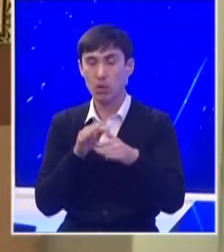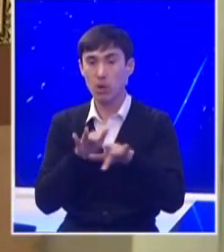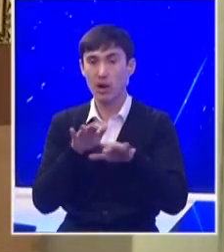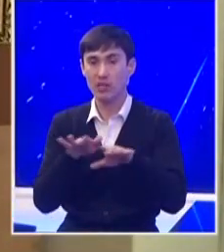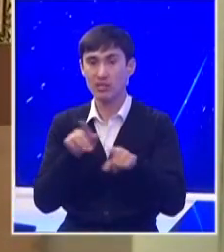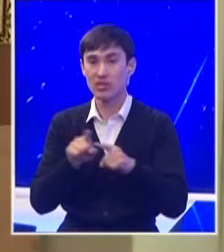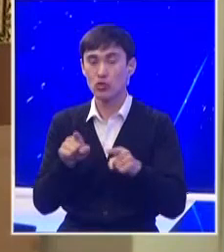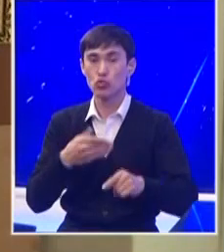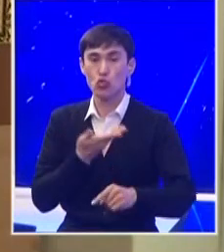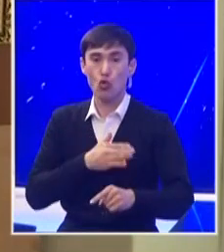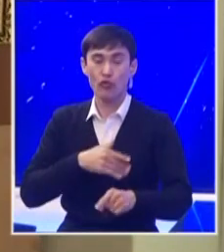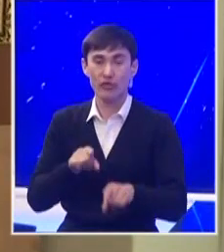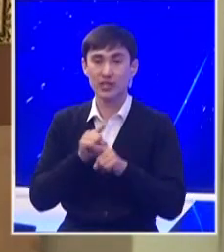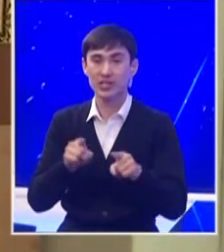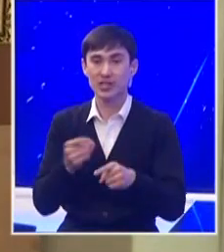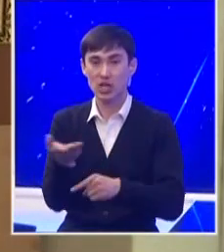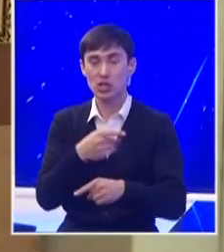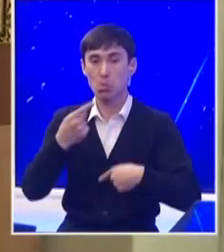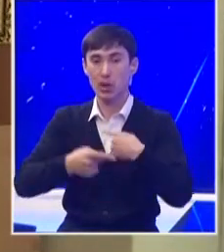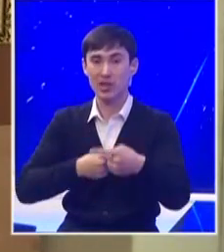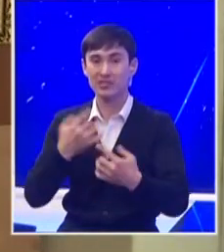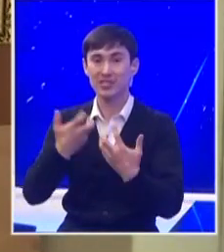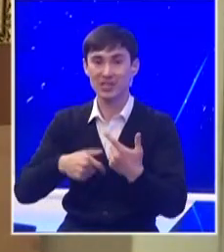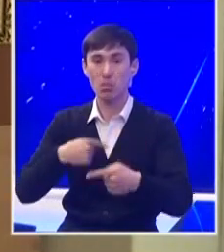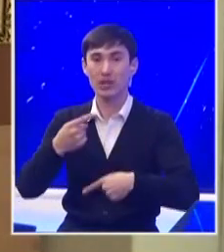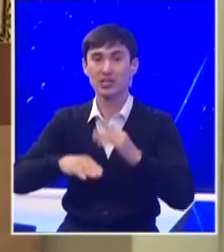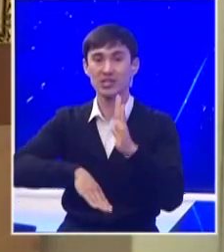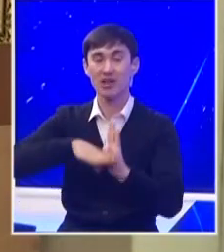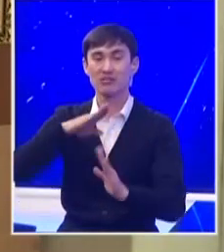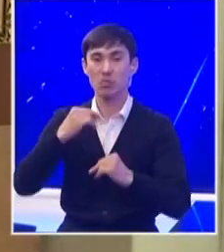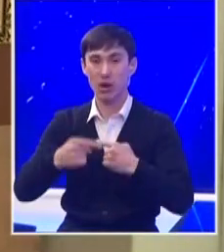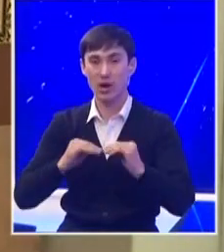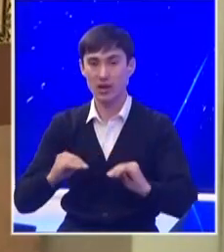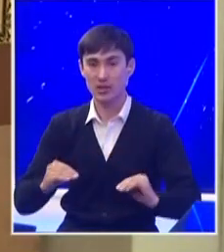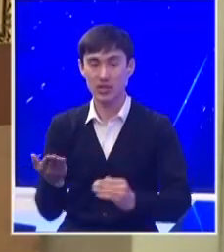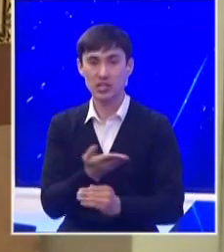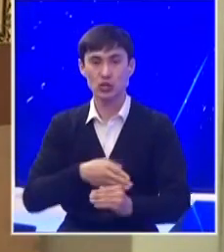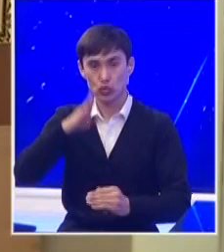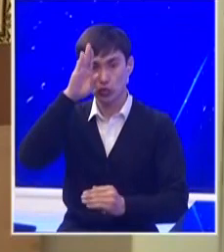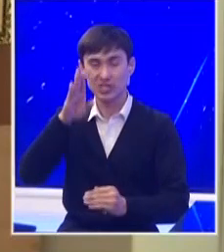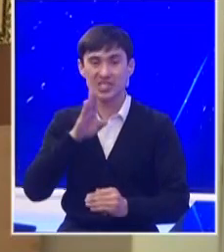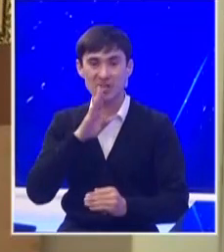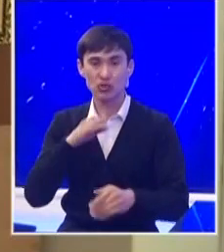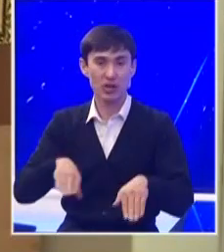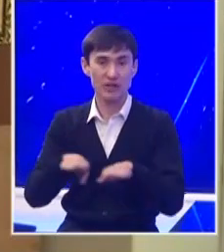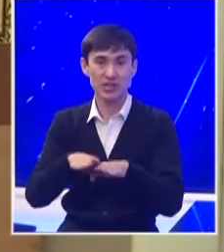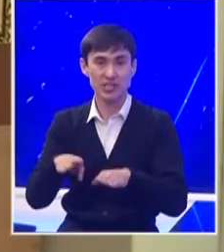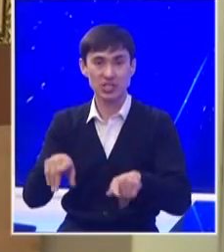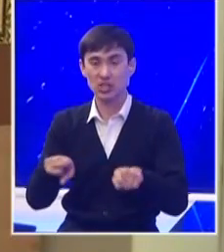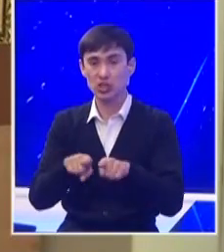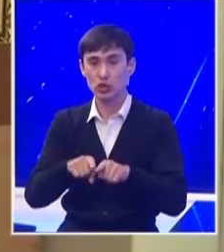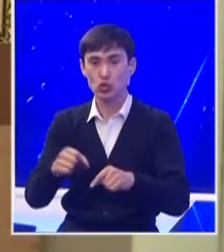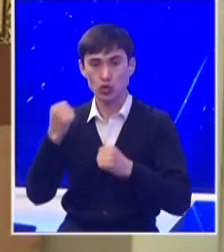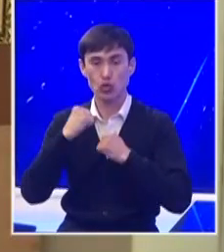духовного наследия наших предков среди подрастающего поколения, чтобы наши юноши и девушки равнялись на истинных героев и